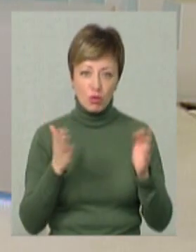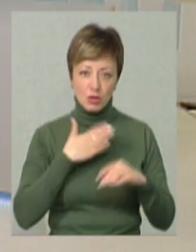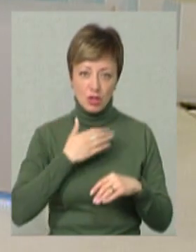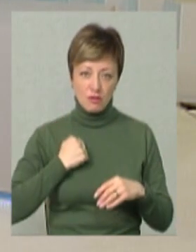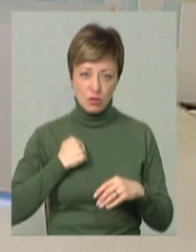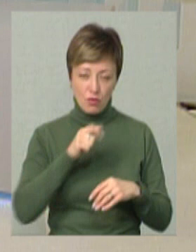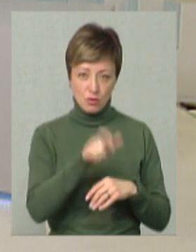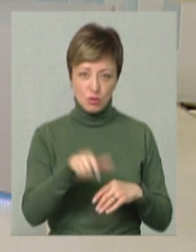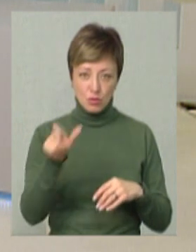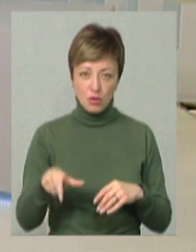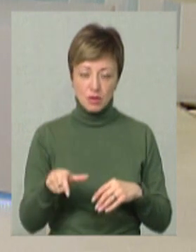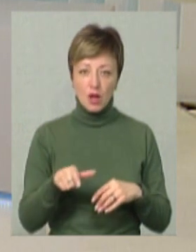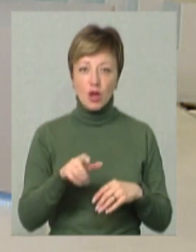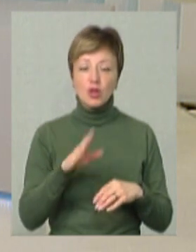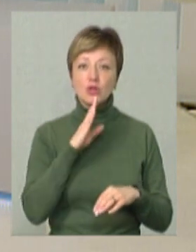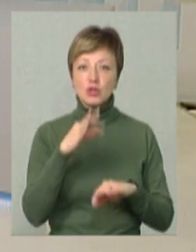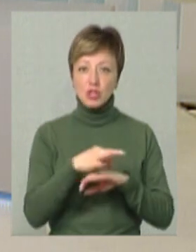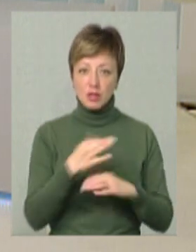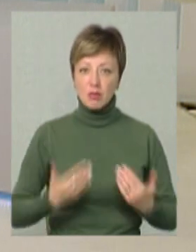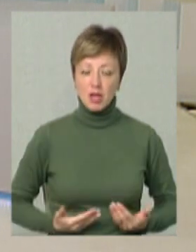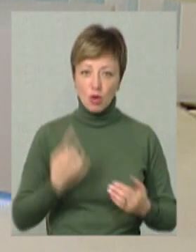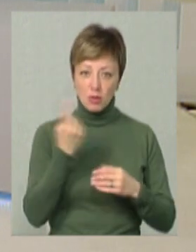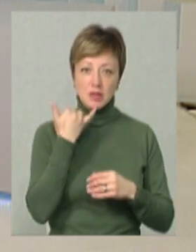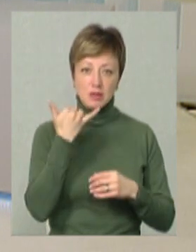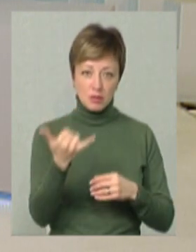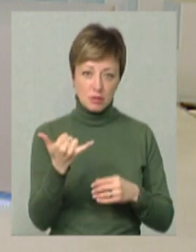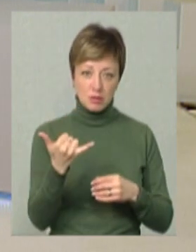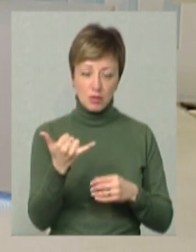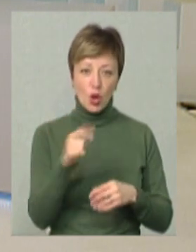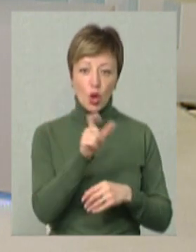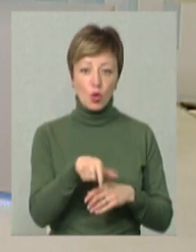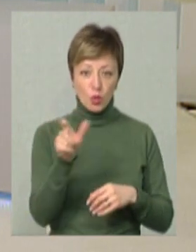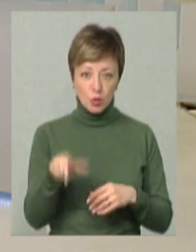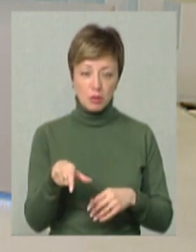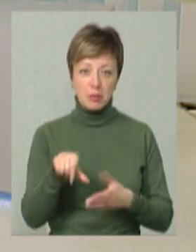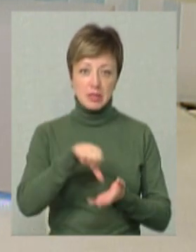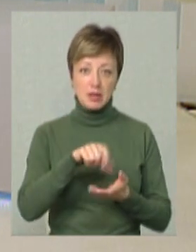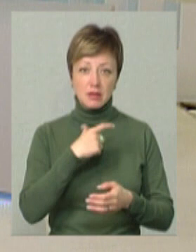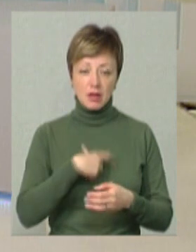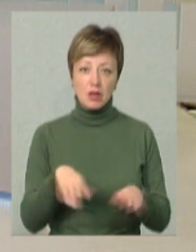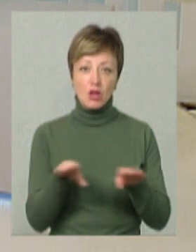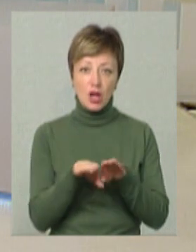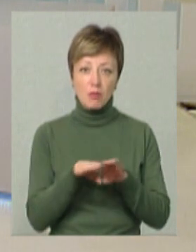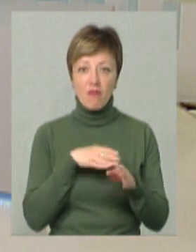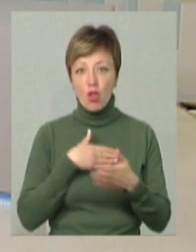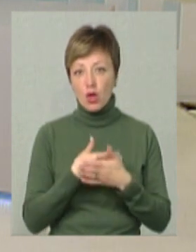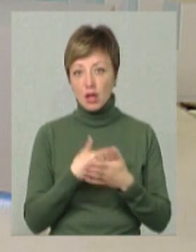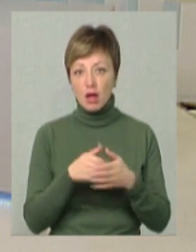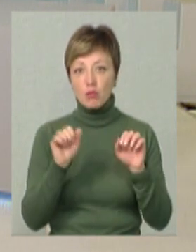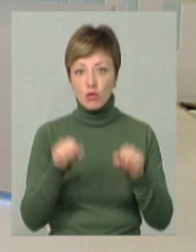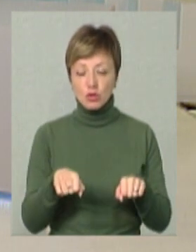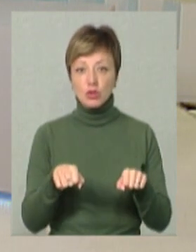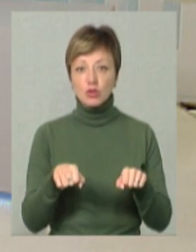наших військовослужбовців. До жінки, мешканки області, зателефонували люди, які представилися начебто волонтерами, які